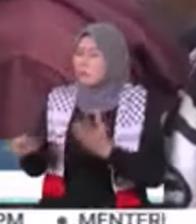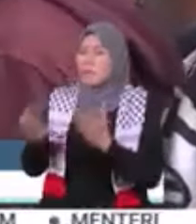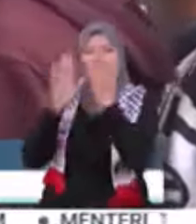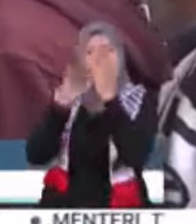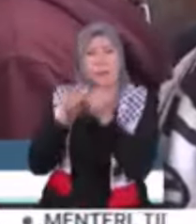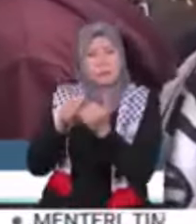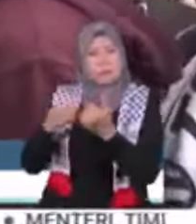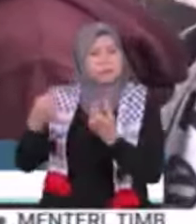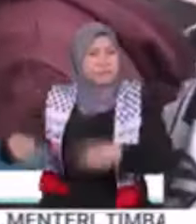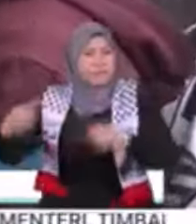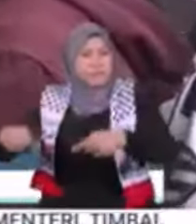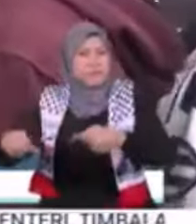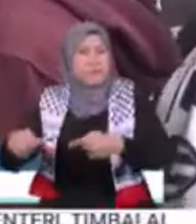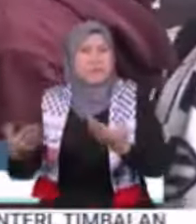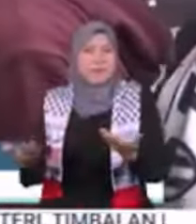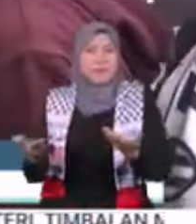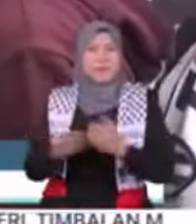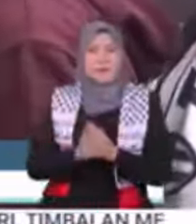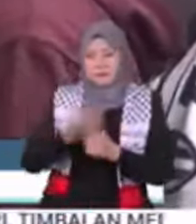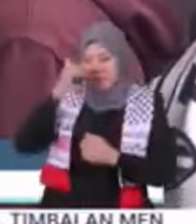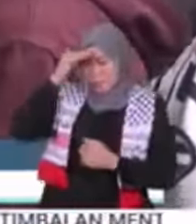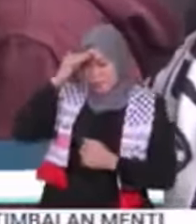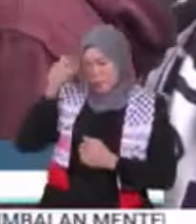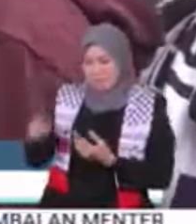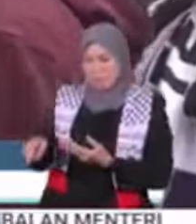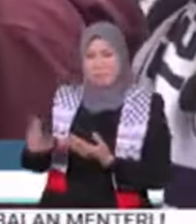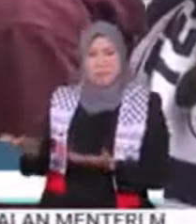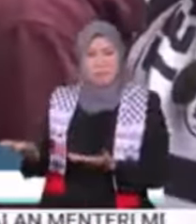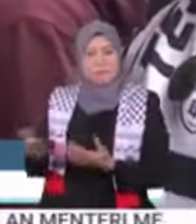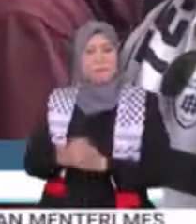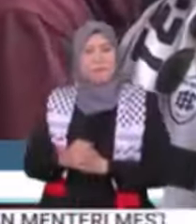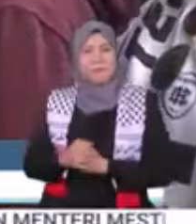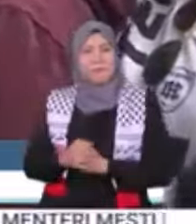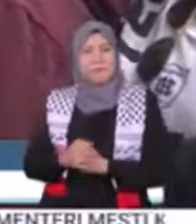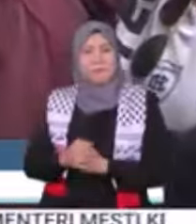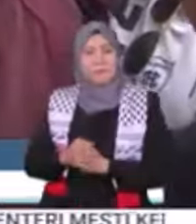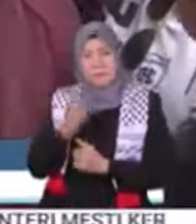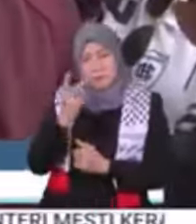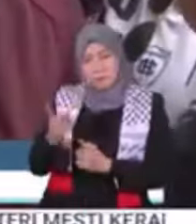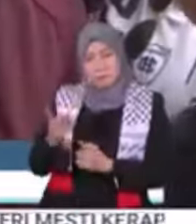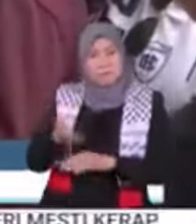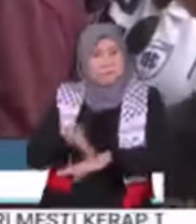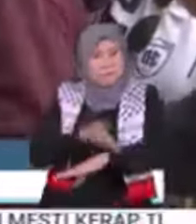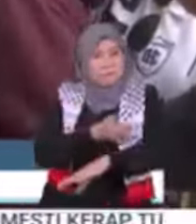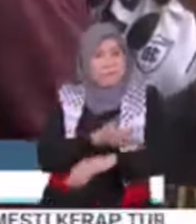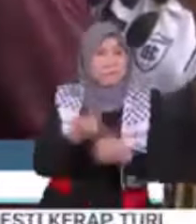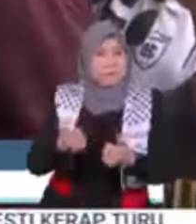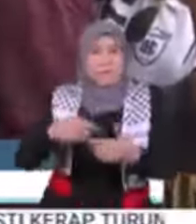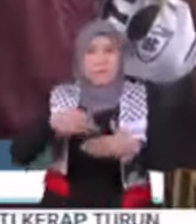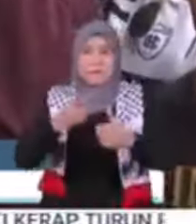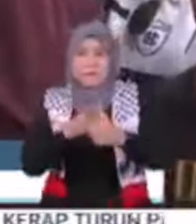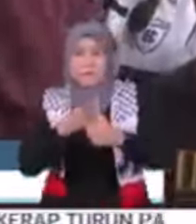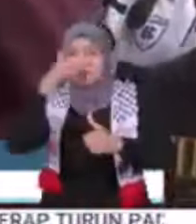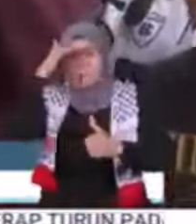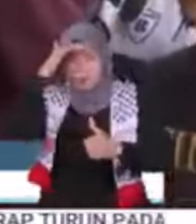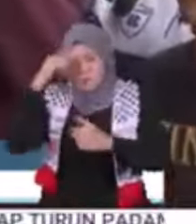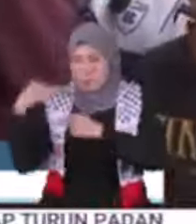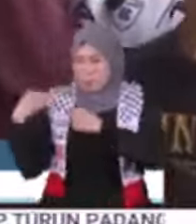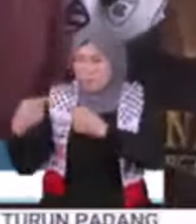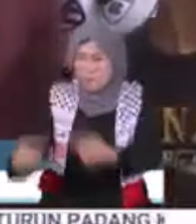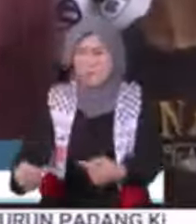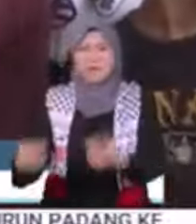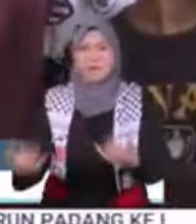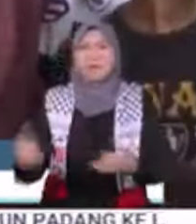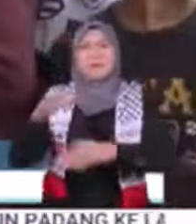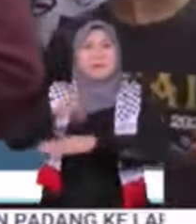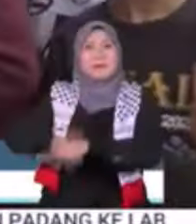untuk game malam ni daripada side JDT sendiri. Bagaimana abang melihat prestasi daripada permulaan JDT sehinggalah malam final